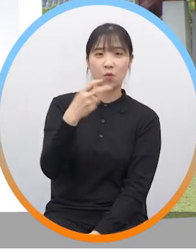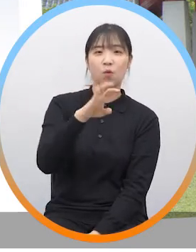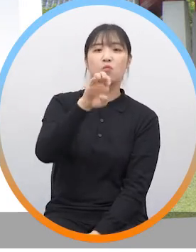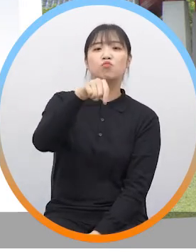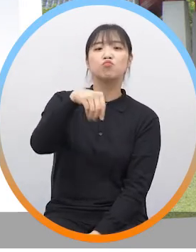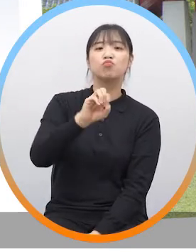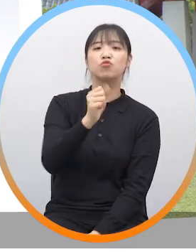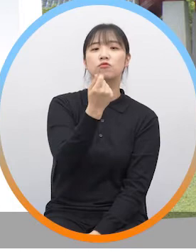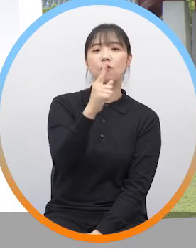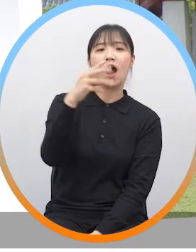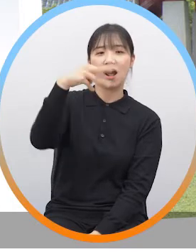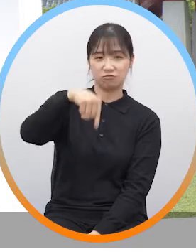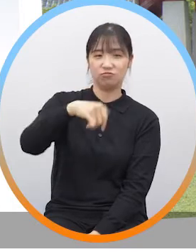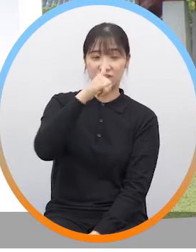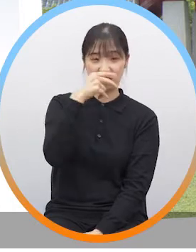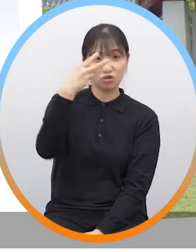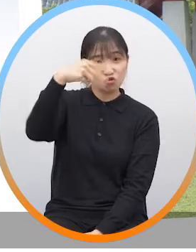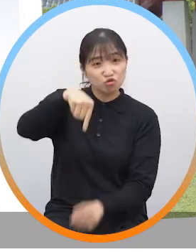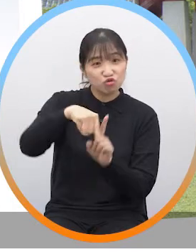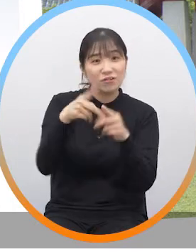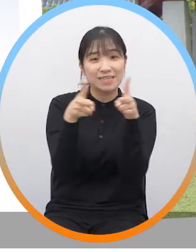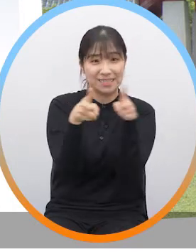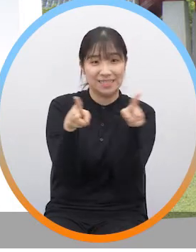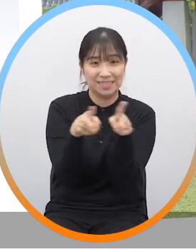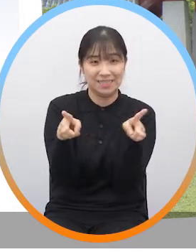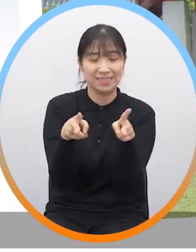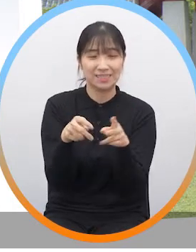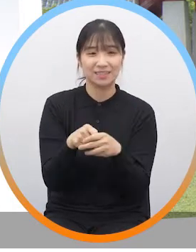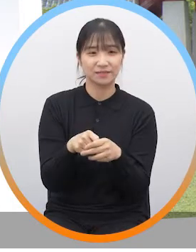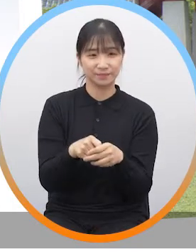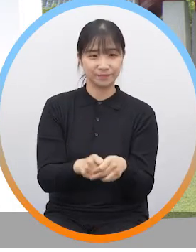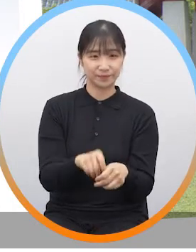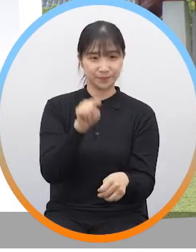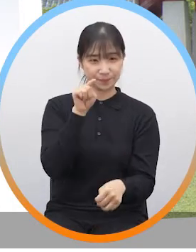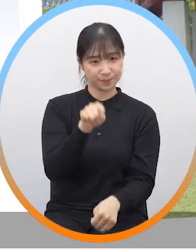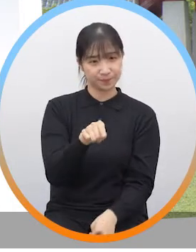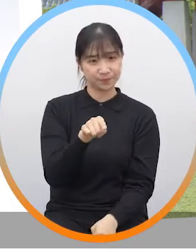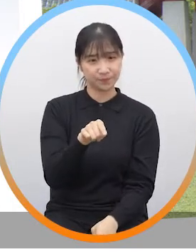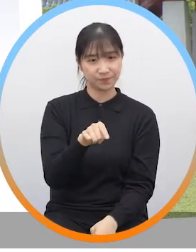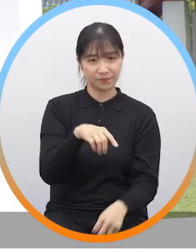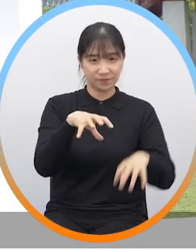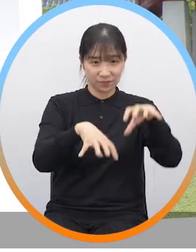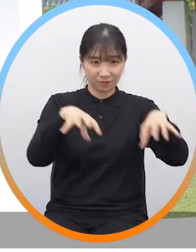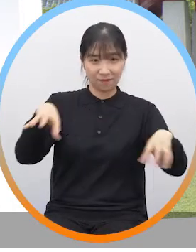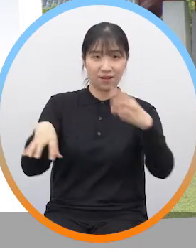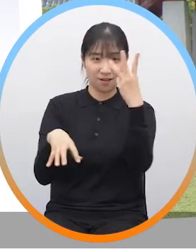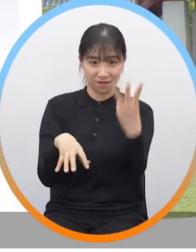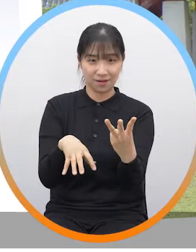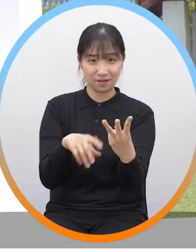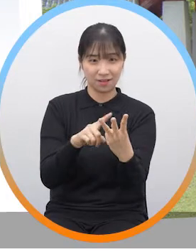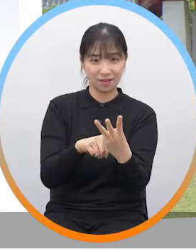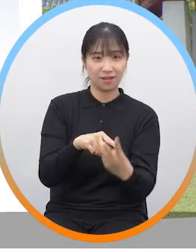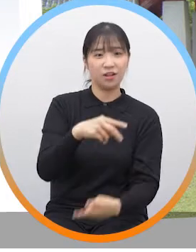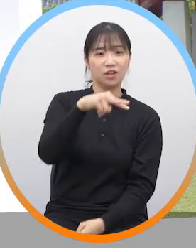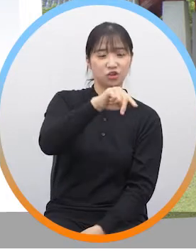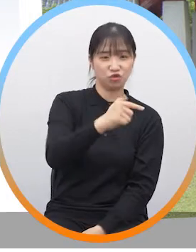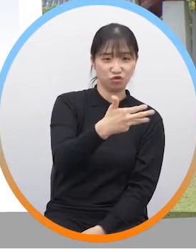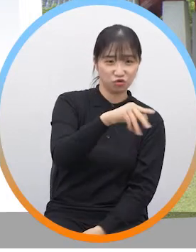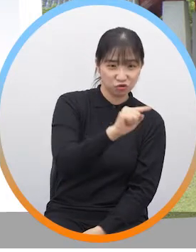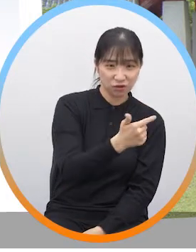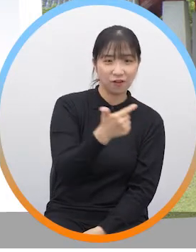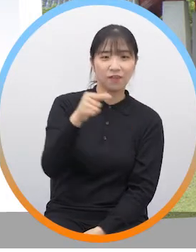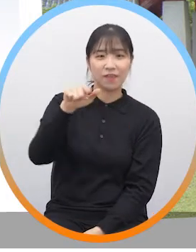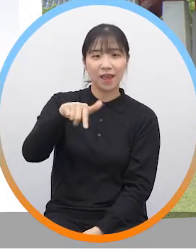있습니다. 풍화루. 루는 항상 2층이라고 했습니다. 그런데 이 세 곳이 우리 순천과